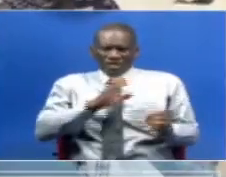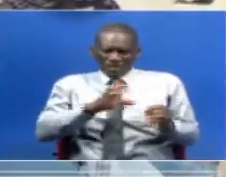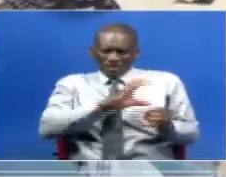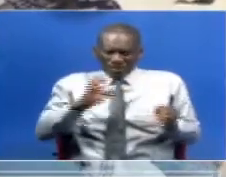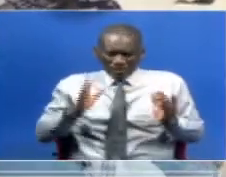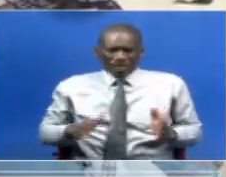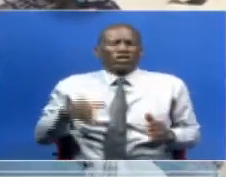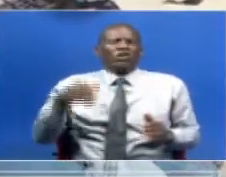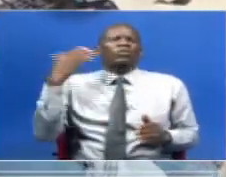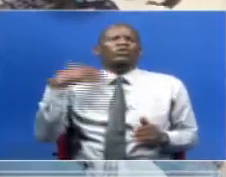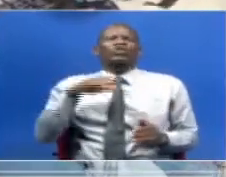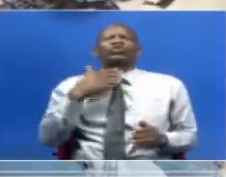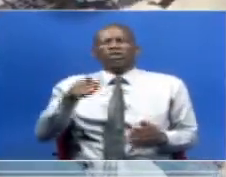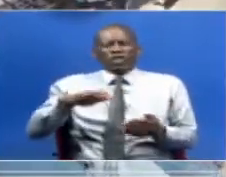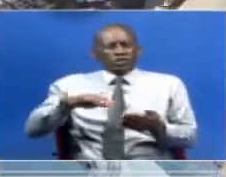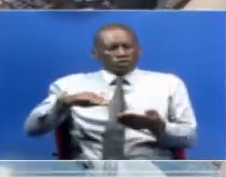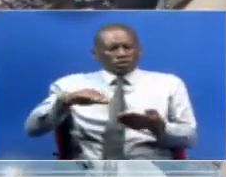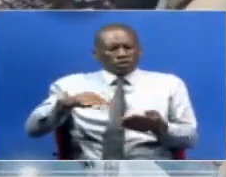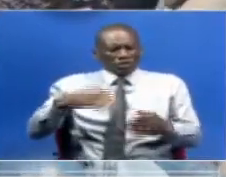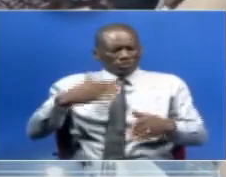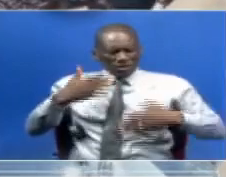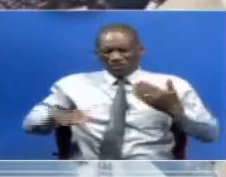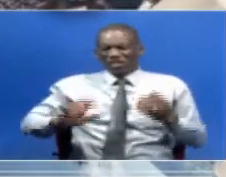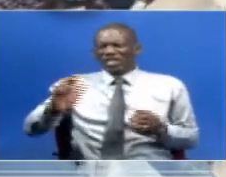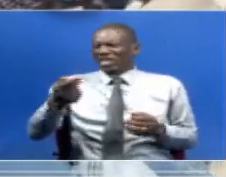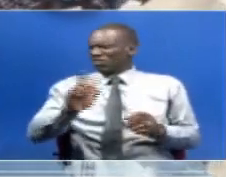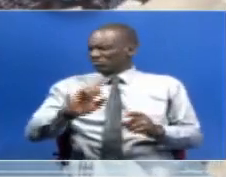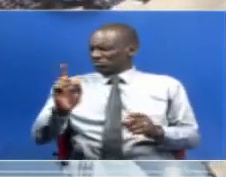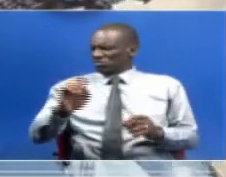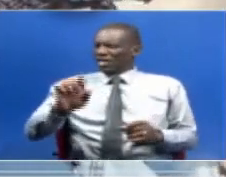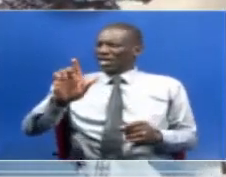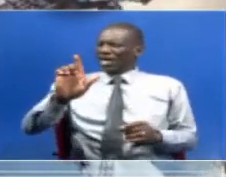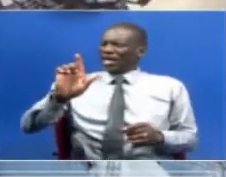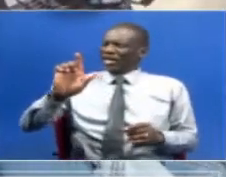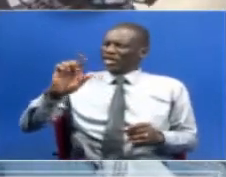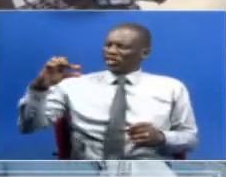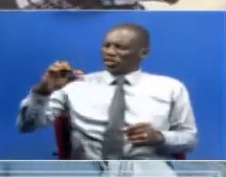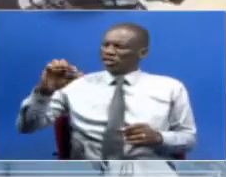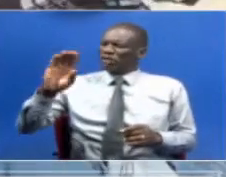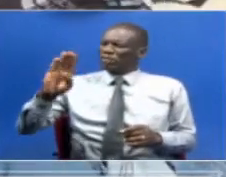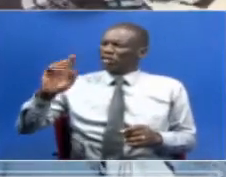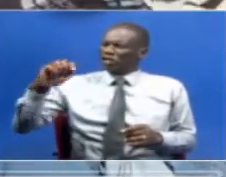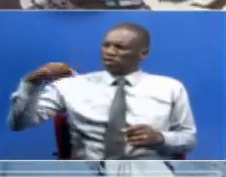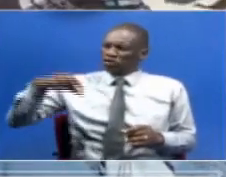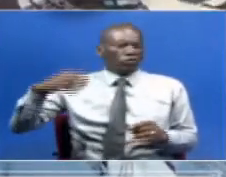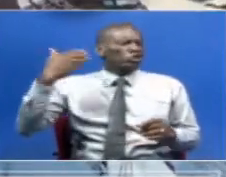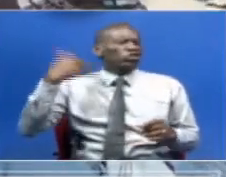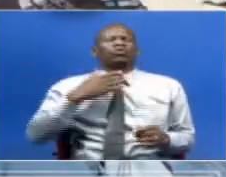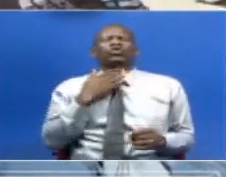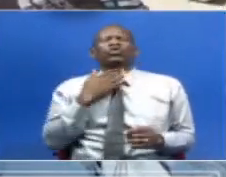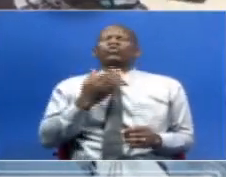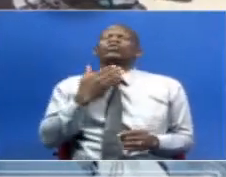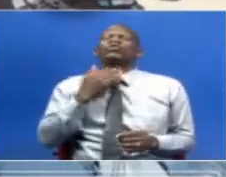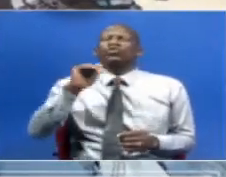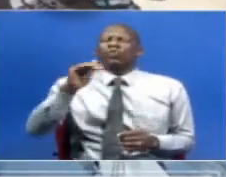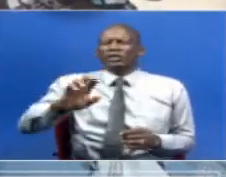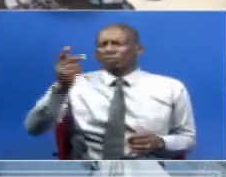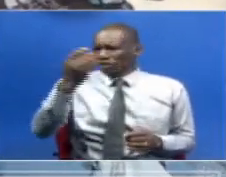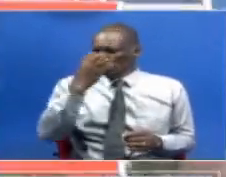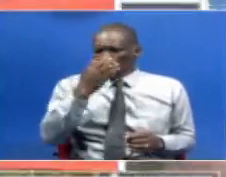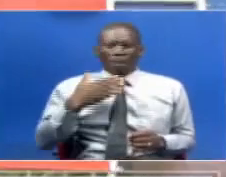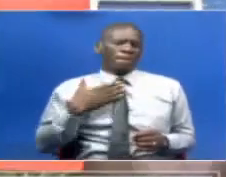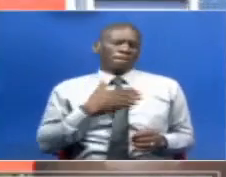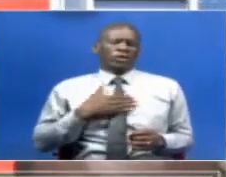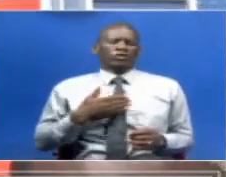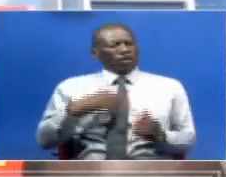hiyo tabia kwa Kenya. Tafadhali. Na tunaomba His Excellency President William Samoei Ruto, tafadhali, tuko na shida yetu